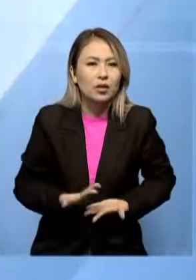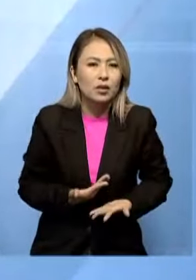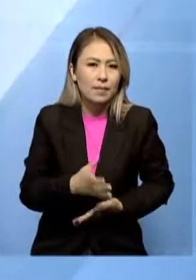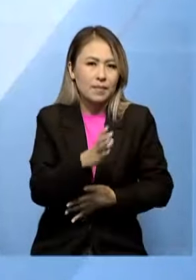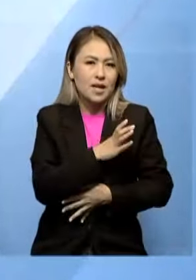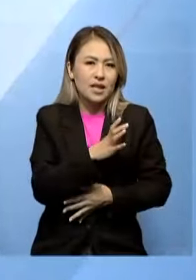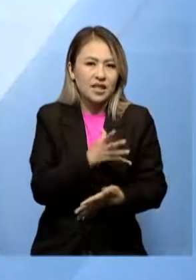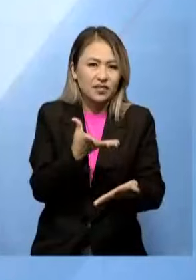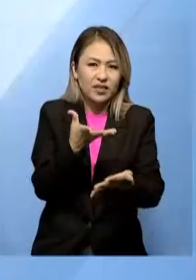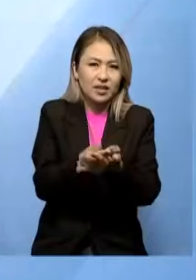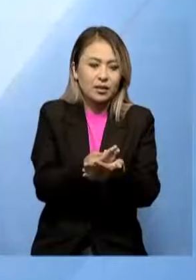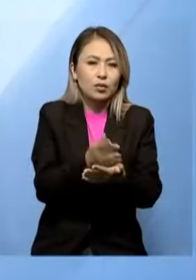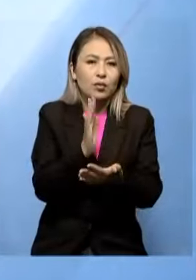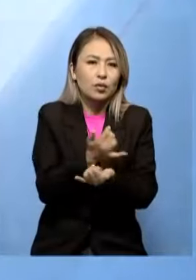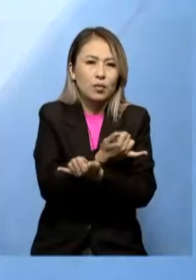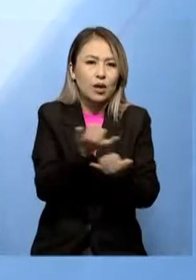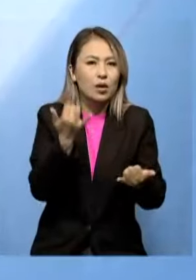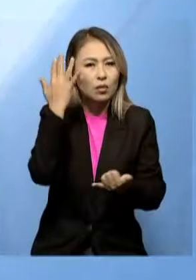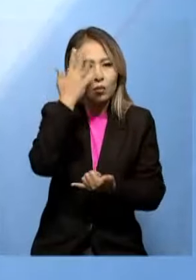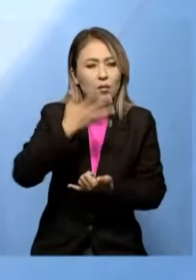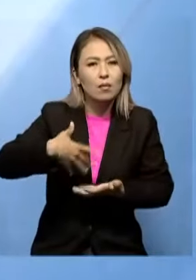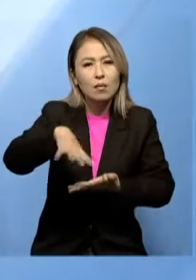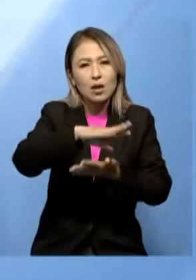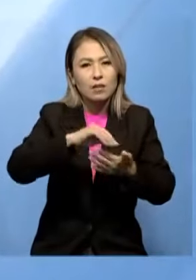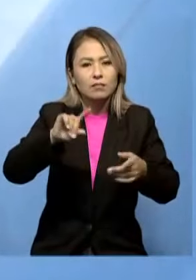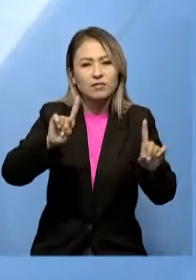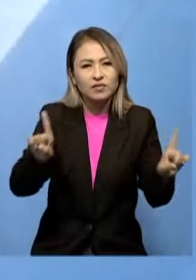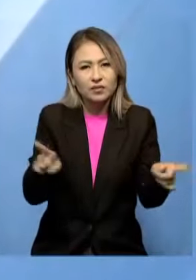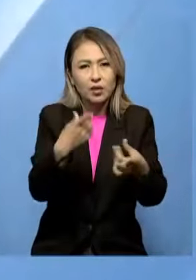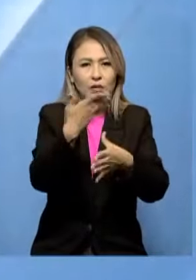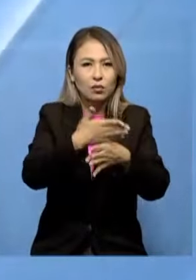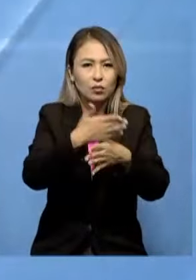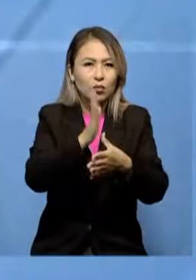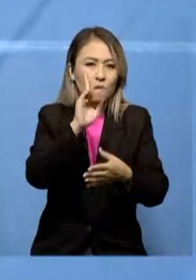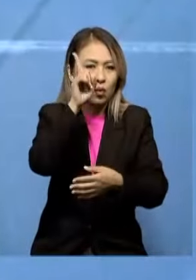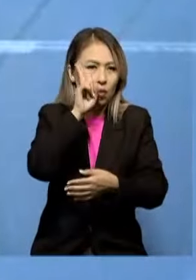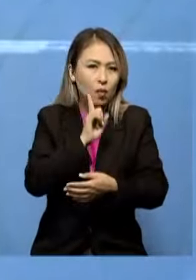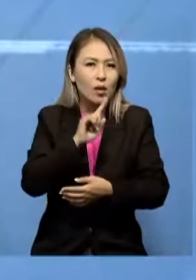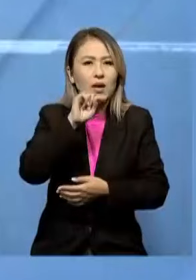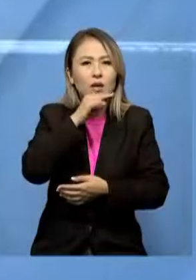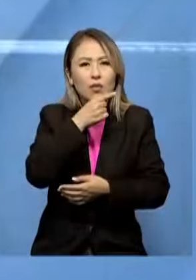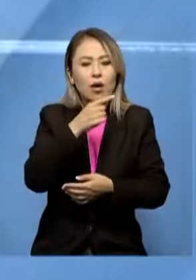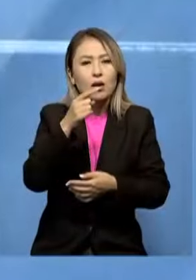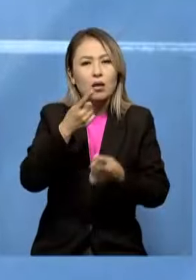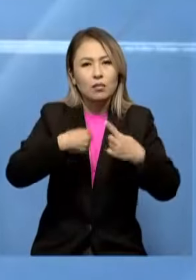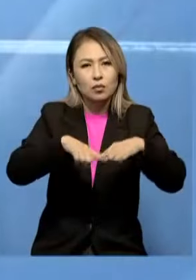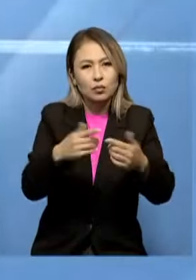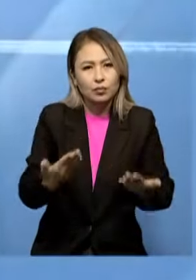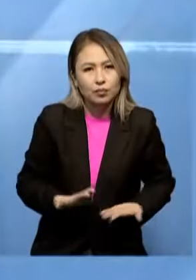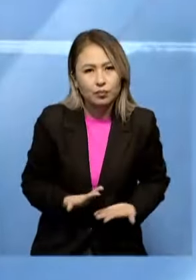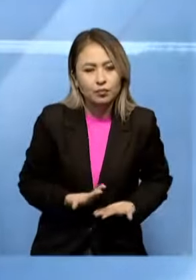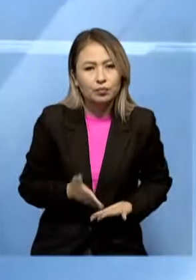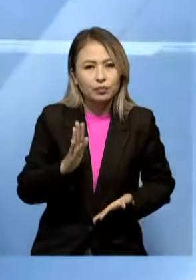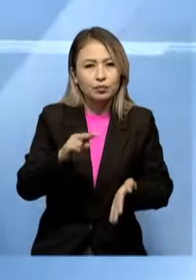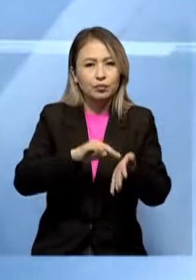бай Теректі ауданында орналасқан. Инвестиция тарту мақсатында өңірде барлық инфрақұрылыммен қамтылған қолайлы экономикалық аймақ